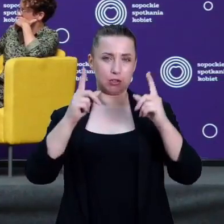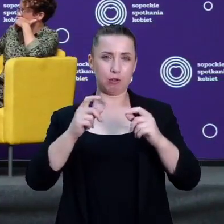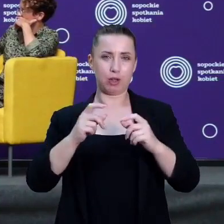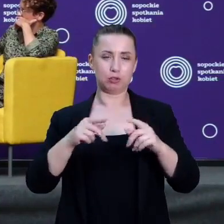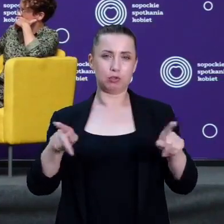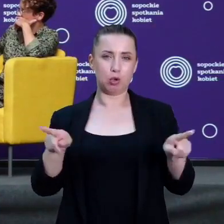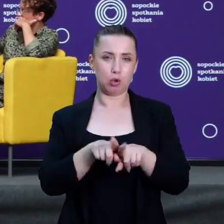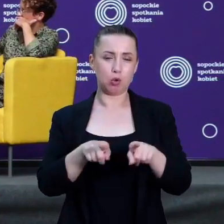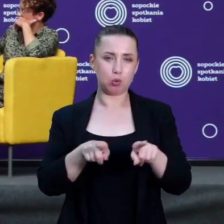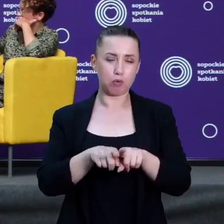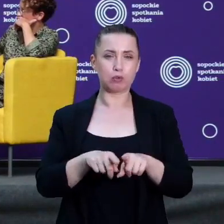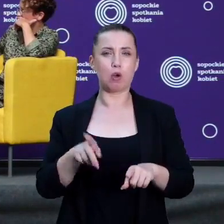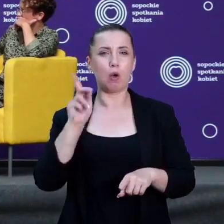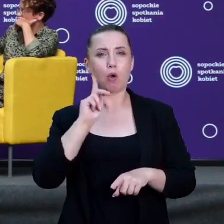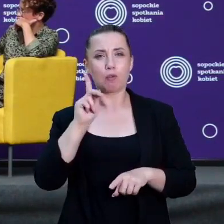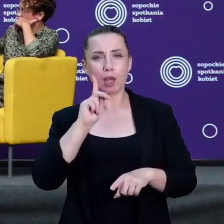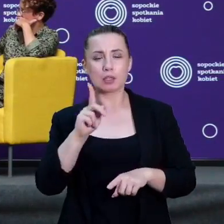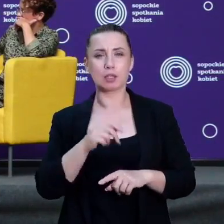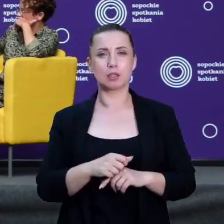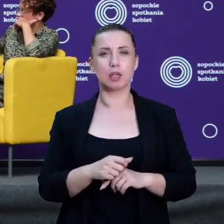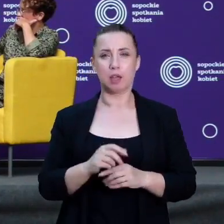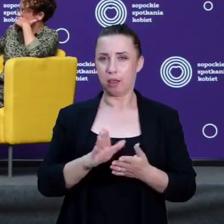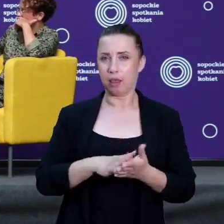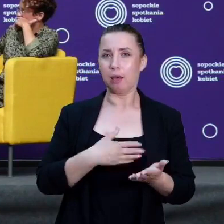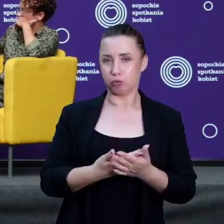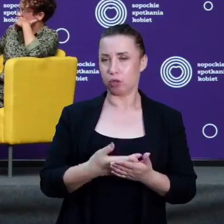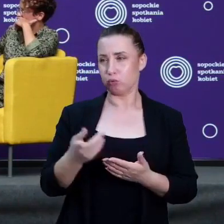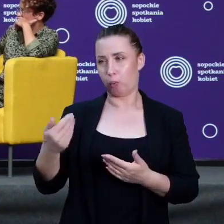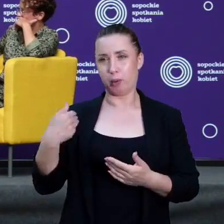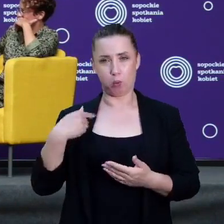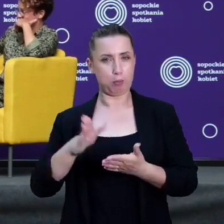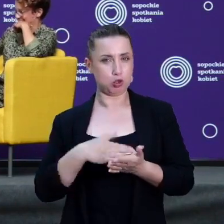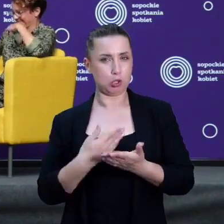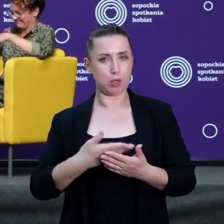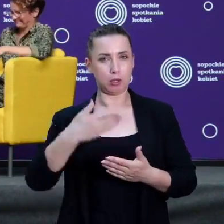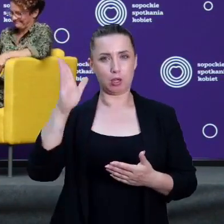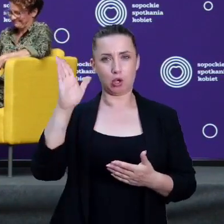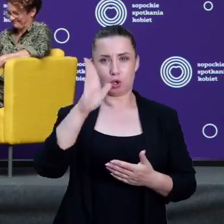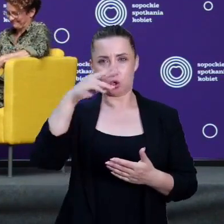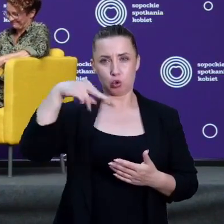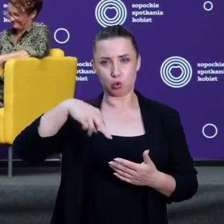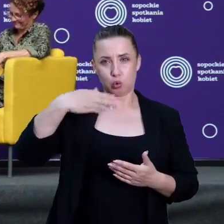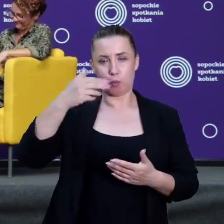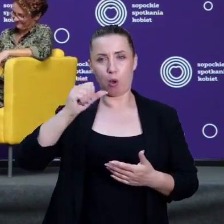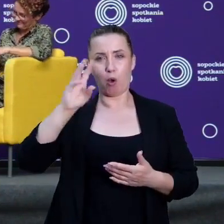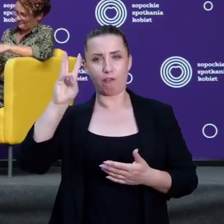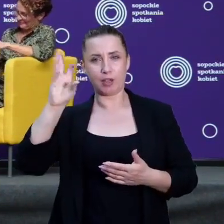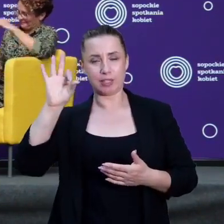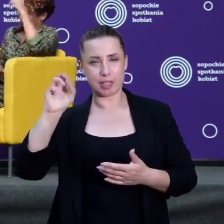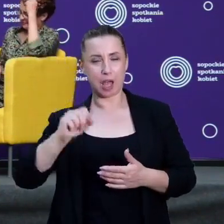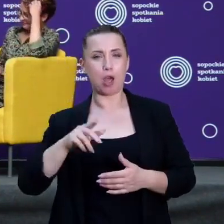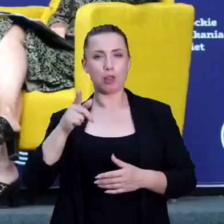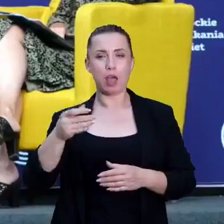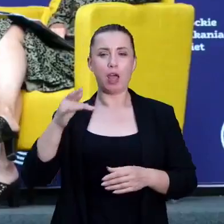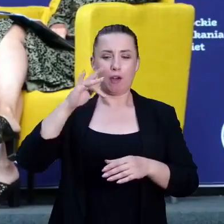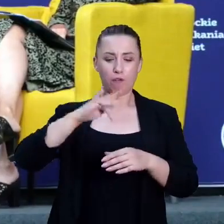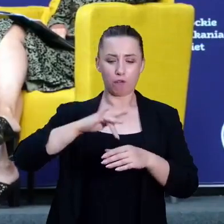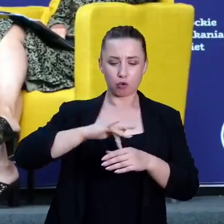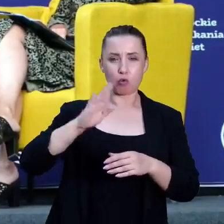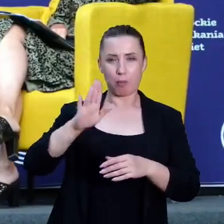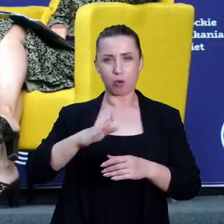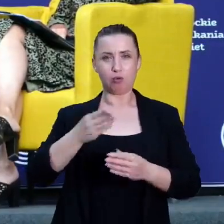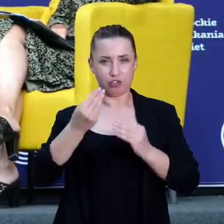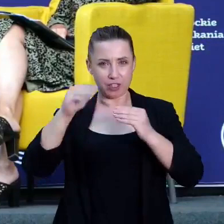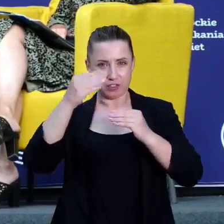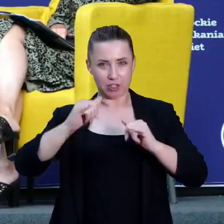Magdalena Ogoście Szumowski, że mają już tą taką męską, a zarazem, co powiedziałaś, kobiecą siłę. Więc to się ja